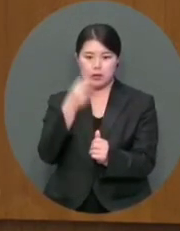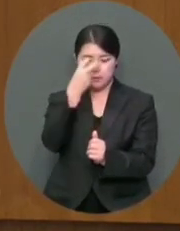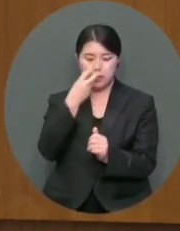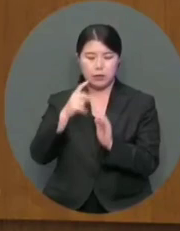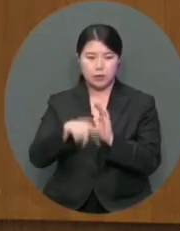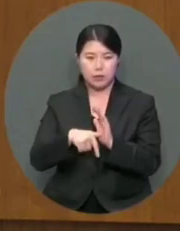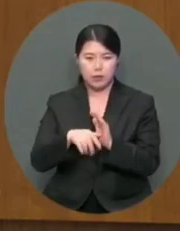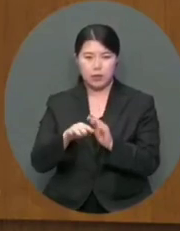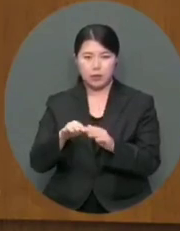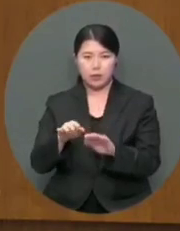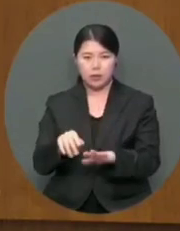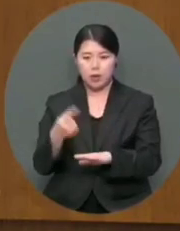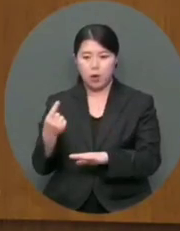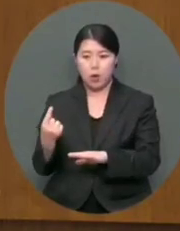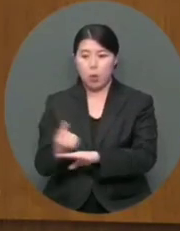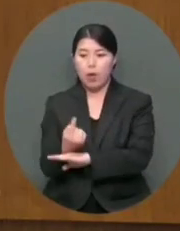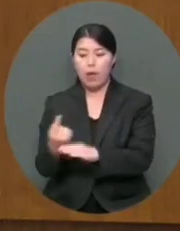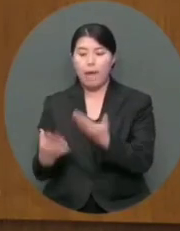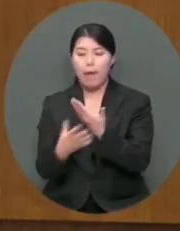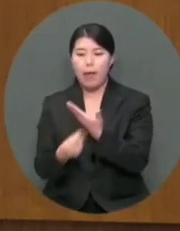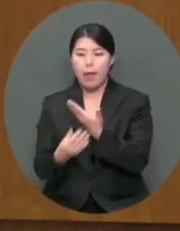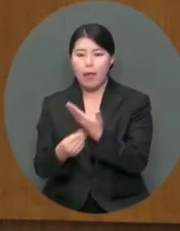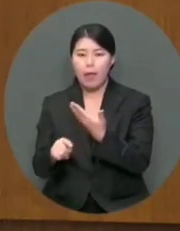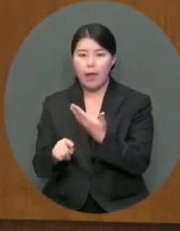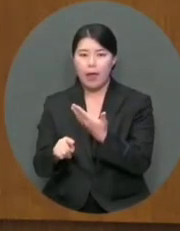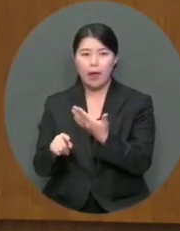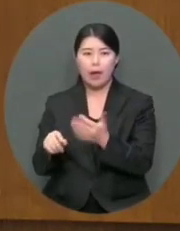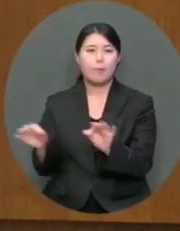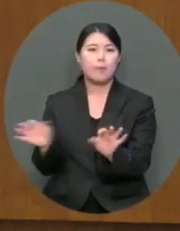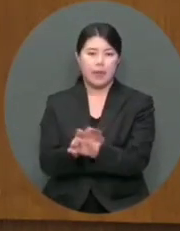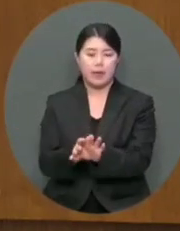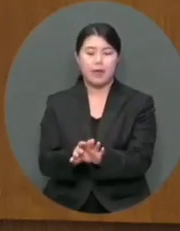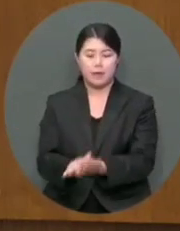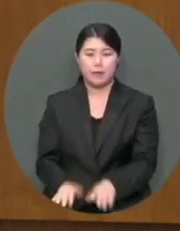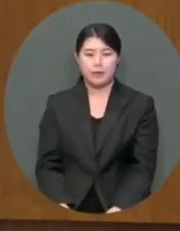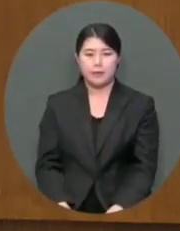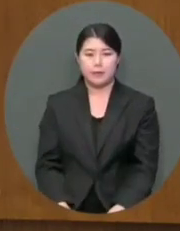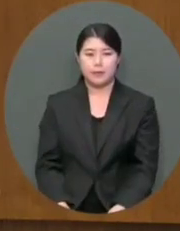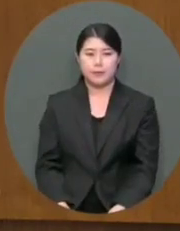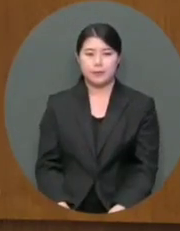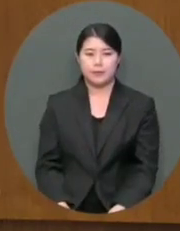있는 기록을 복사하고 하는 일은 없어진 것으로 알고 있습니다.